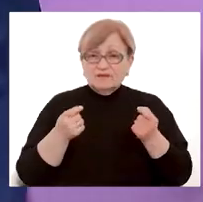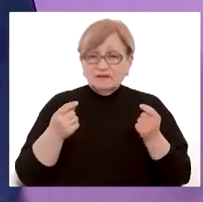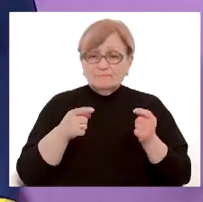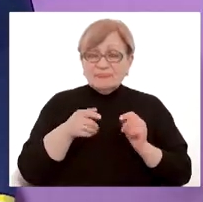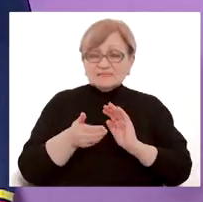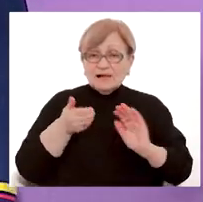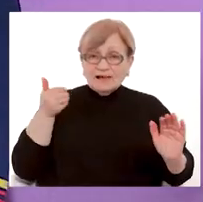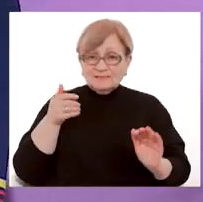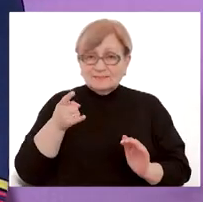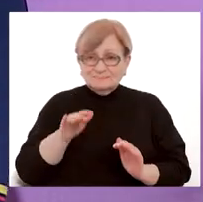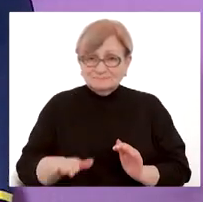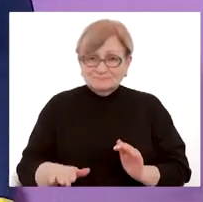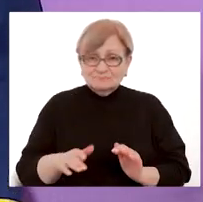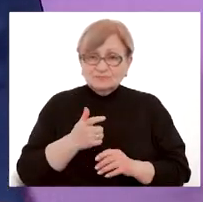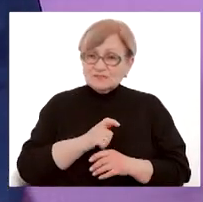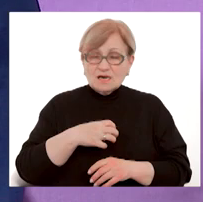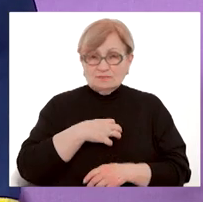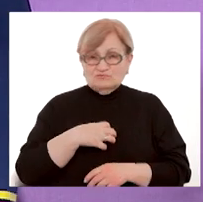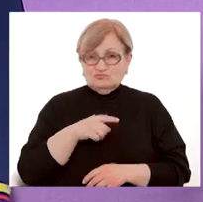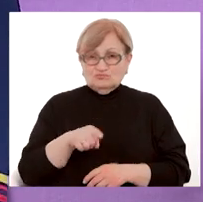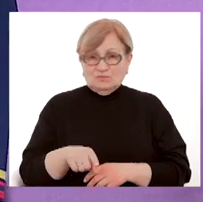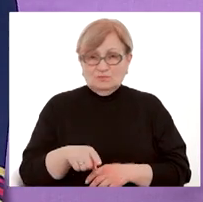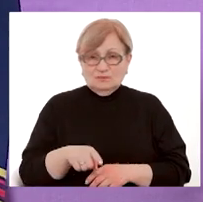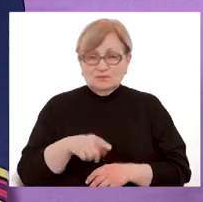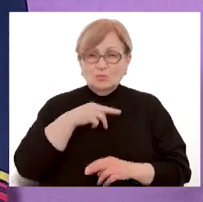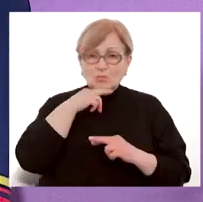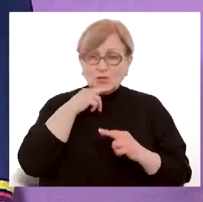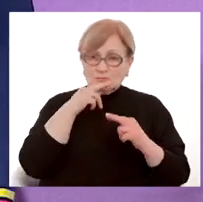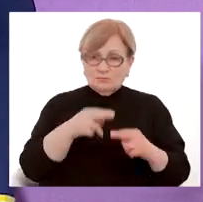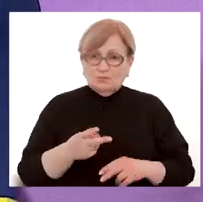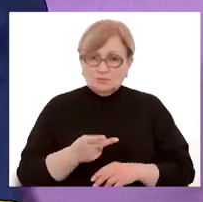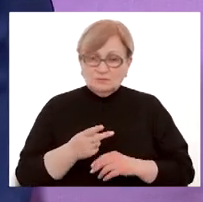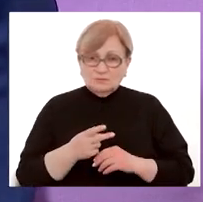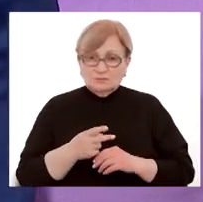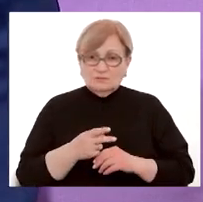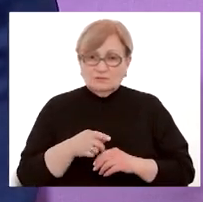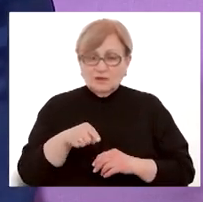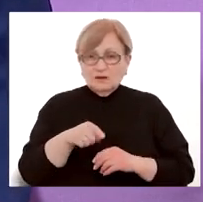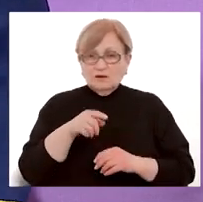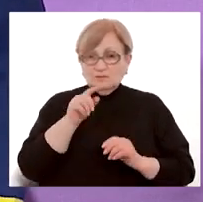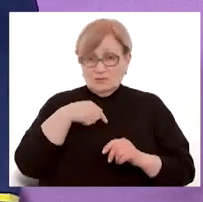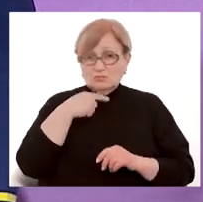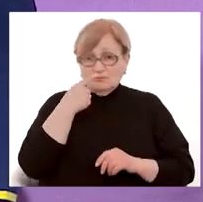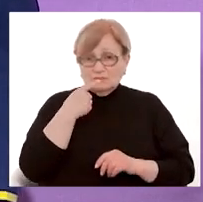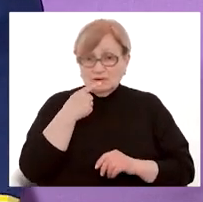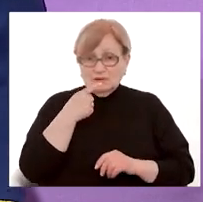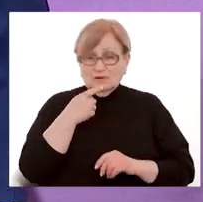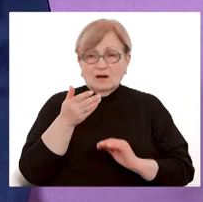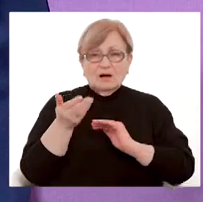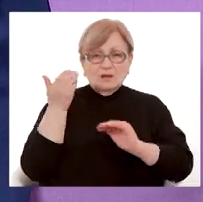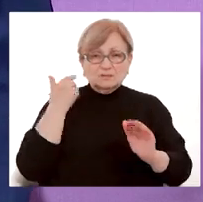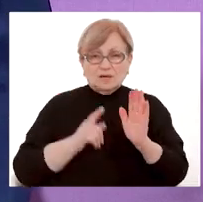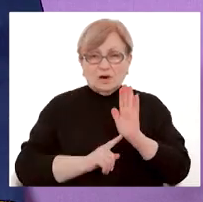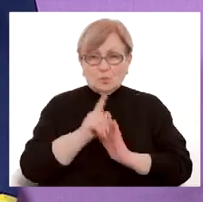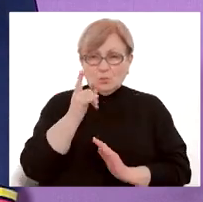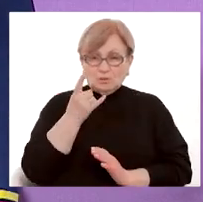ადრეული ასაკიდან განსაკუთრებით, აი ძალიან მნიშვნელოვანია, რომ ამას მივაქციოთ ყურადღება და აქვე შეგვიძლია ვთქვათ, რომ აი ადრეულ